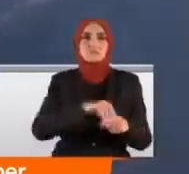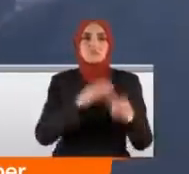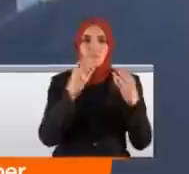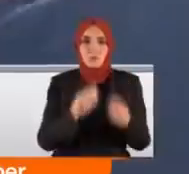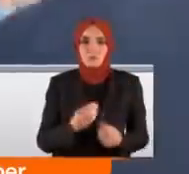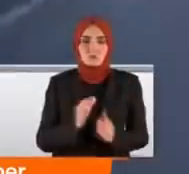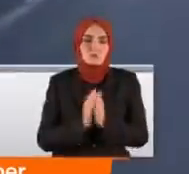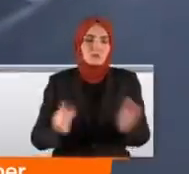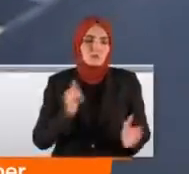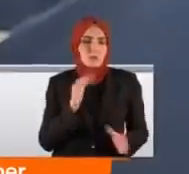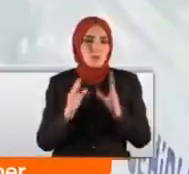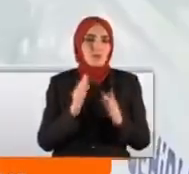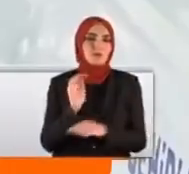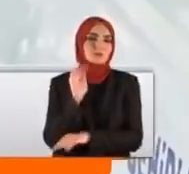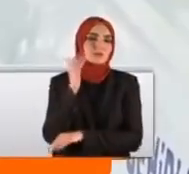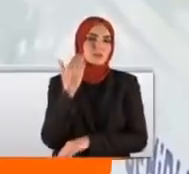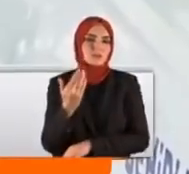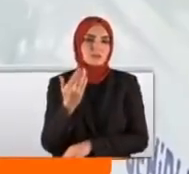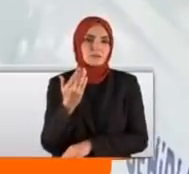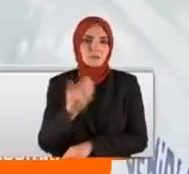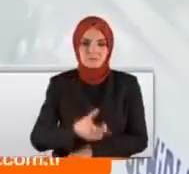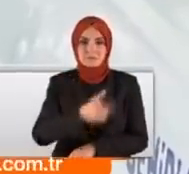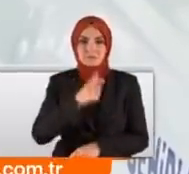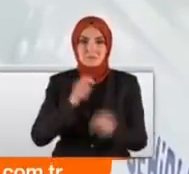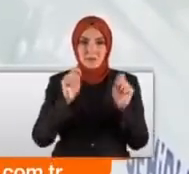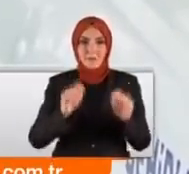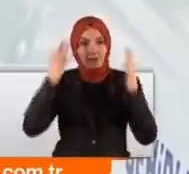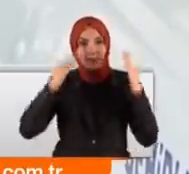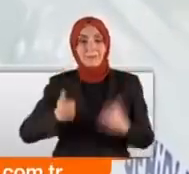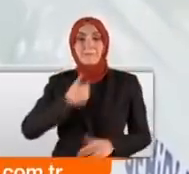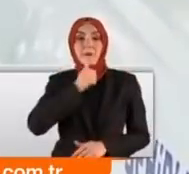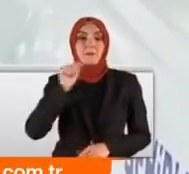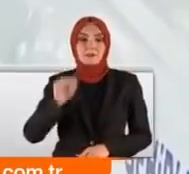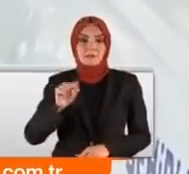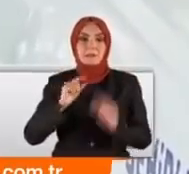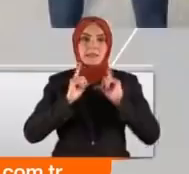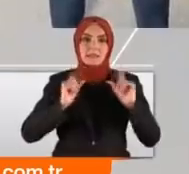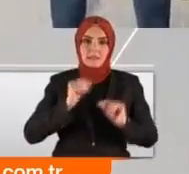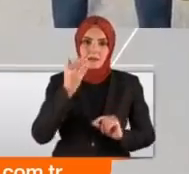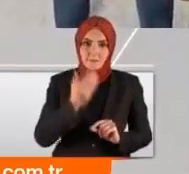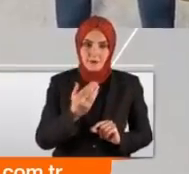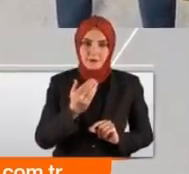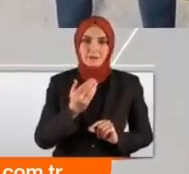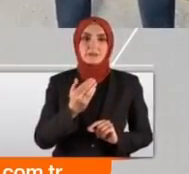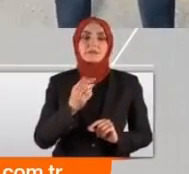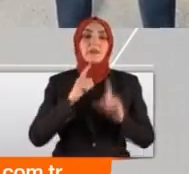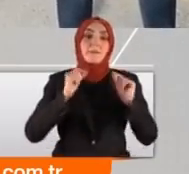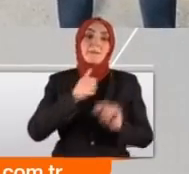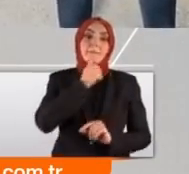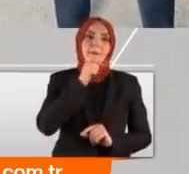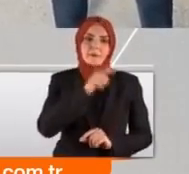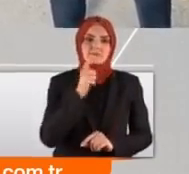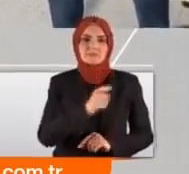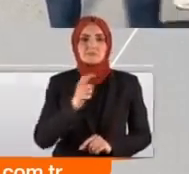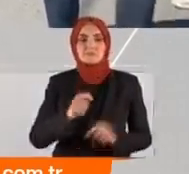Silahı eline alan gelinin babası, başta damadı ve dünürü olmak üzere ölüm yağdırmıştı. İşte o vahşet anının görüntüleri